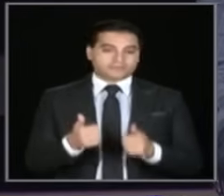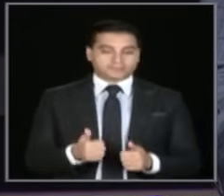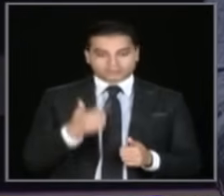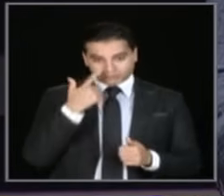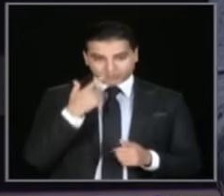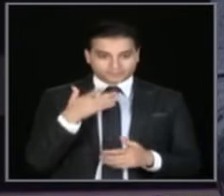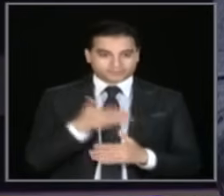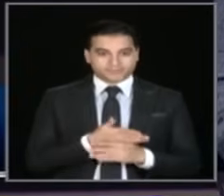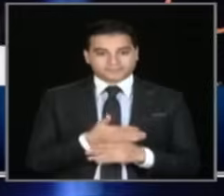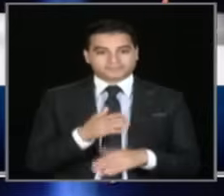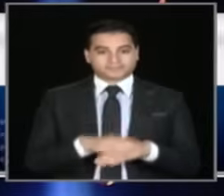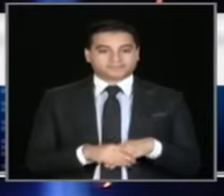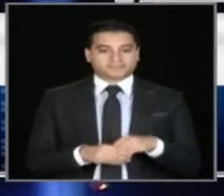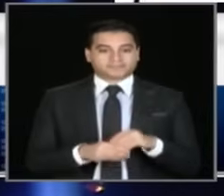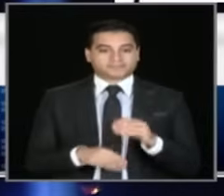مين هياخد الريسك.